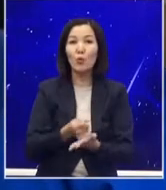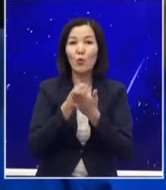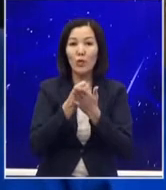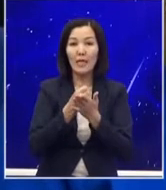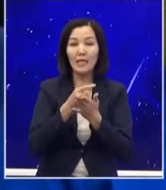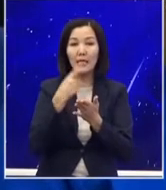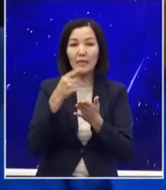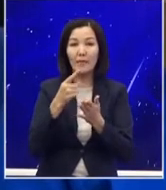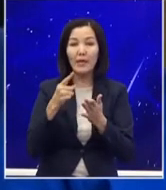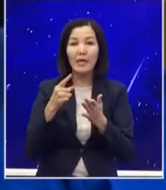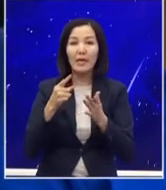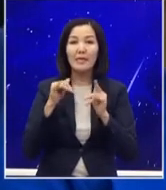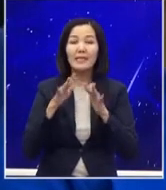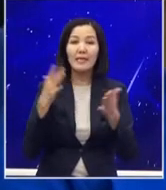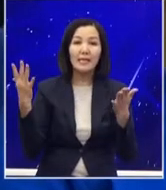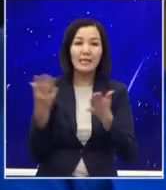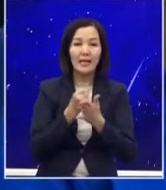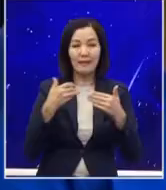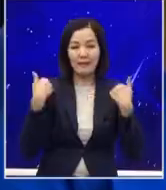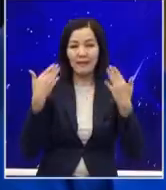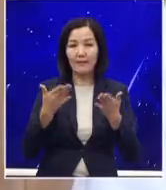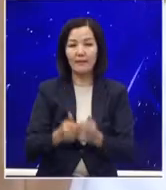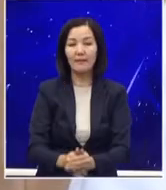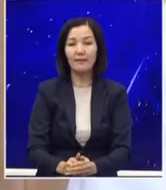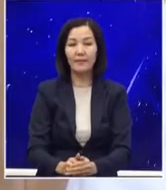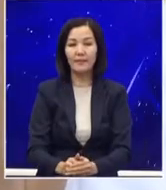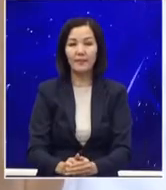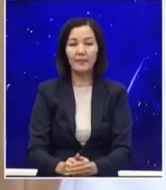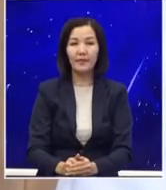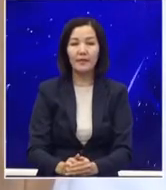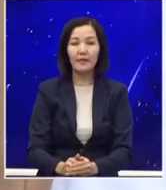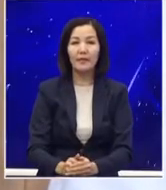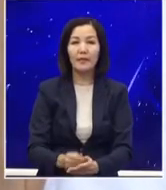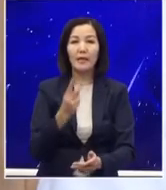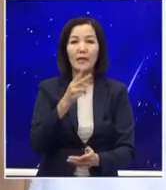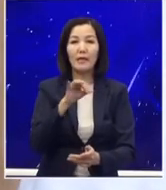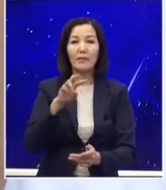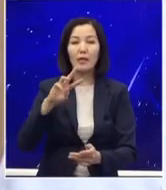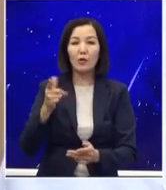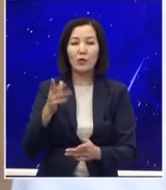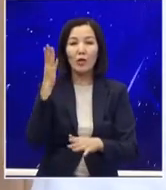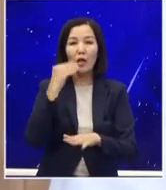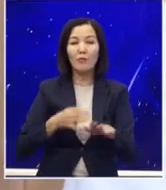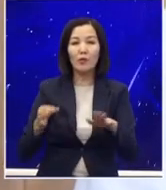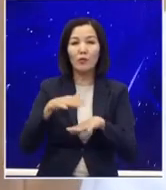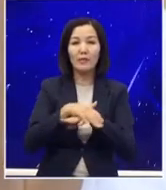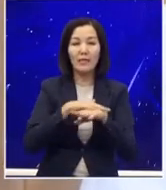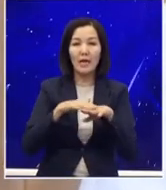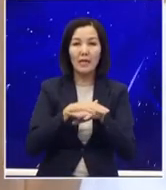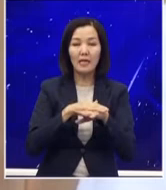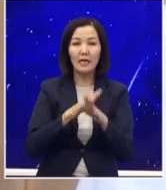қолдайтындықтарын танытып, істеріне сәттілік тіледі. Біз көмек көрсетеміз. 2 миллион бар Алматы облысының